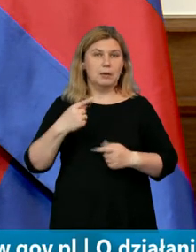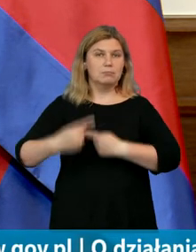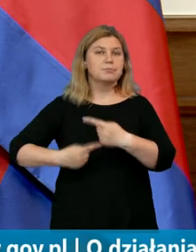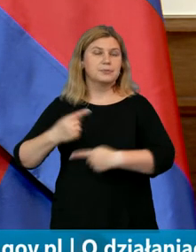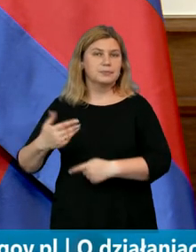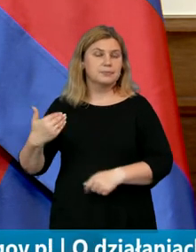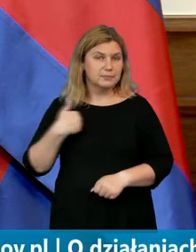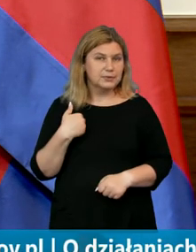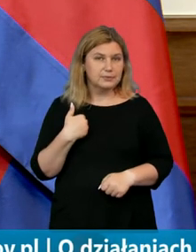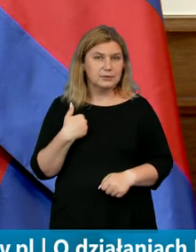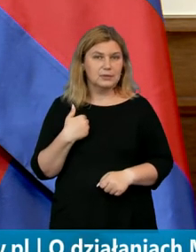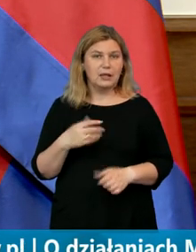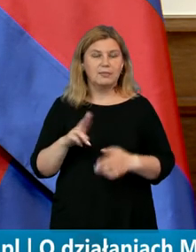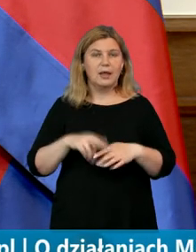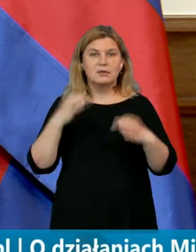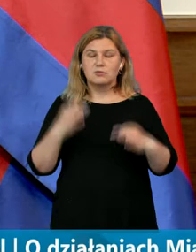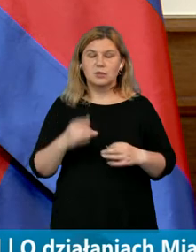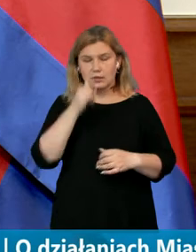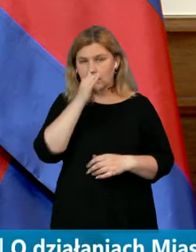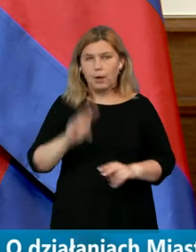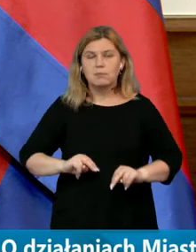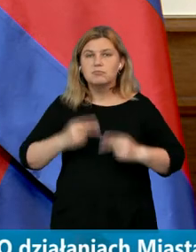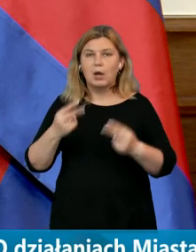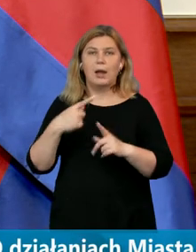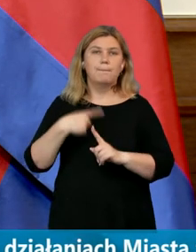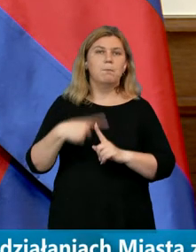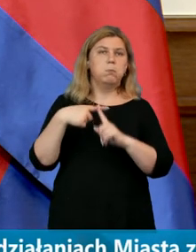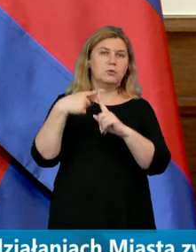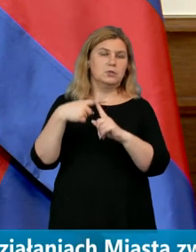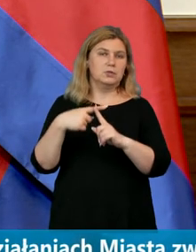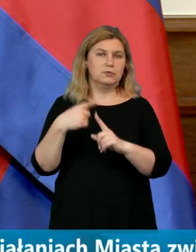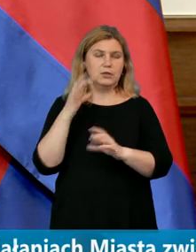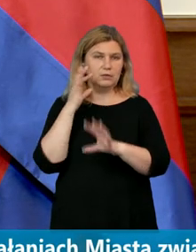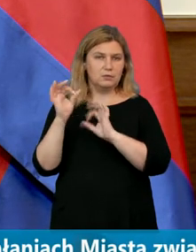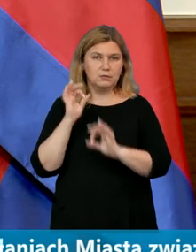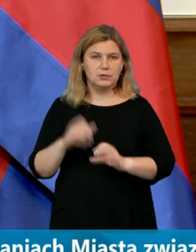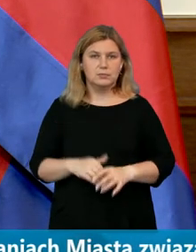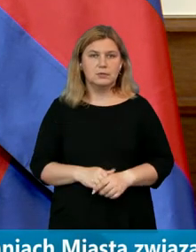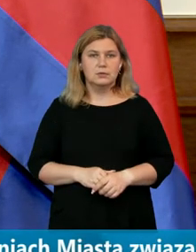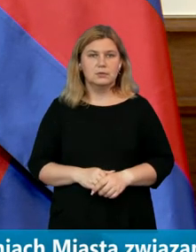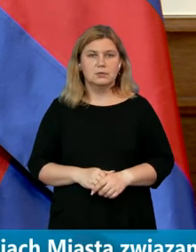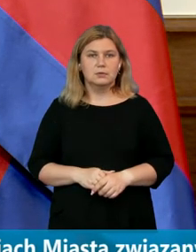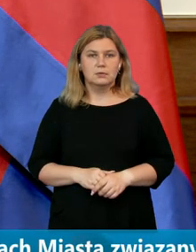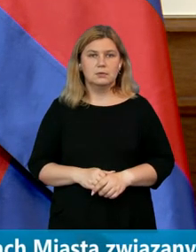Ale na dzisiaj nie mogę przekazać żadnych jakichś pozytywnych, optymistycznych informacji.